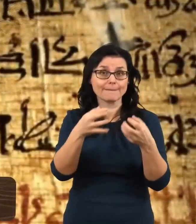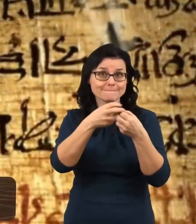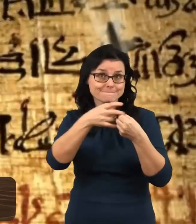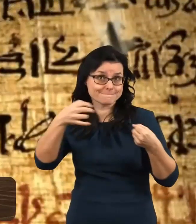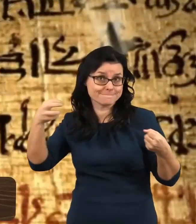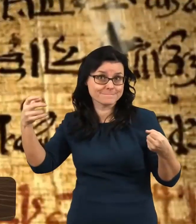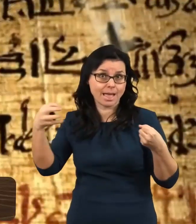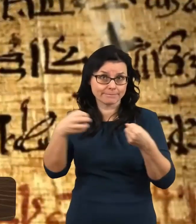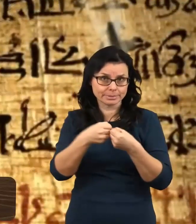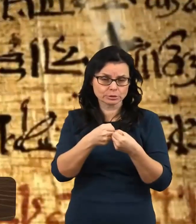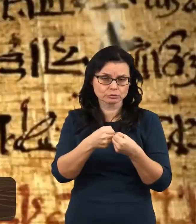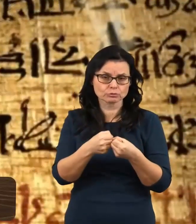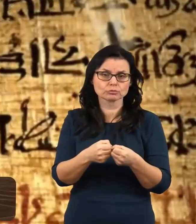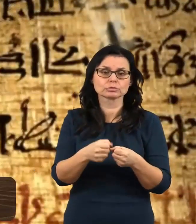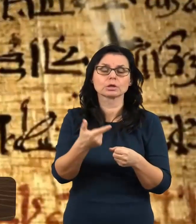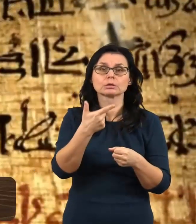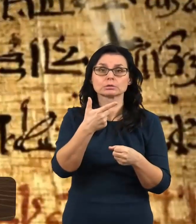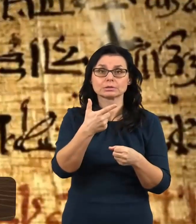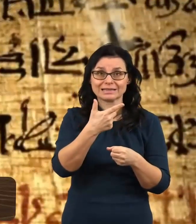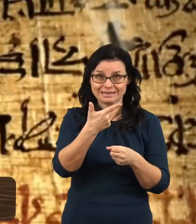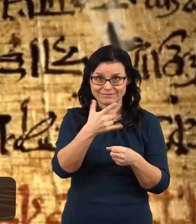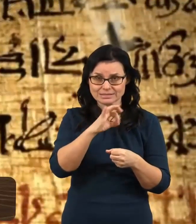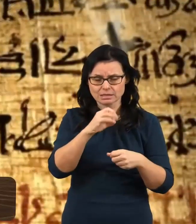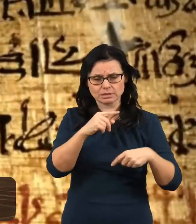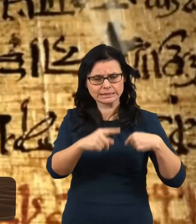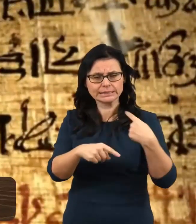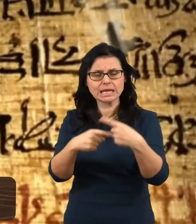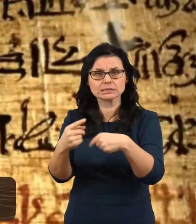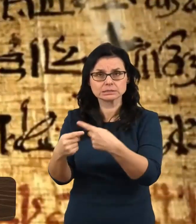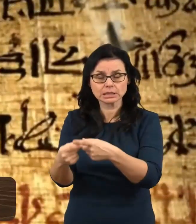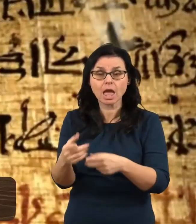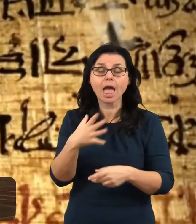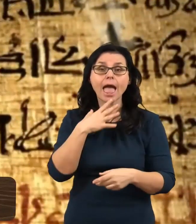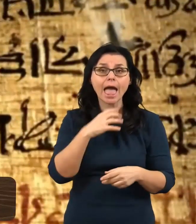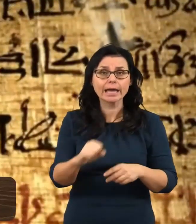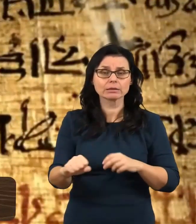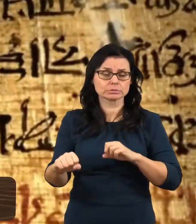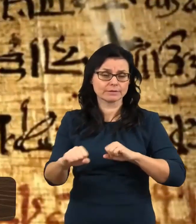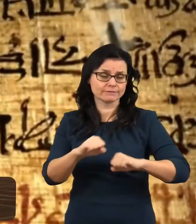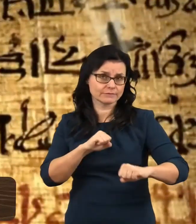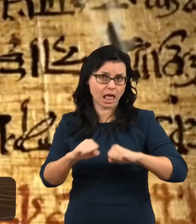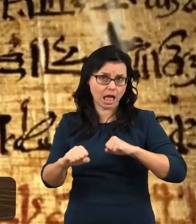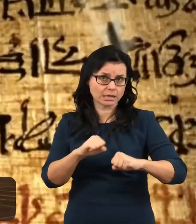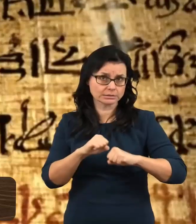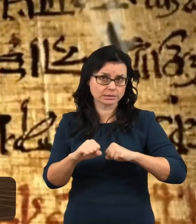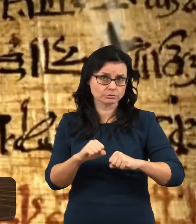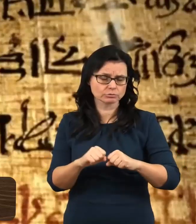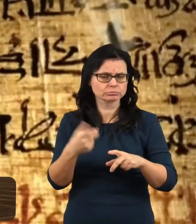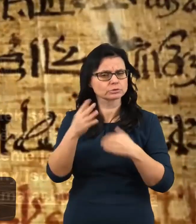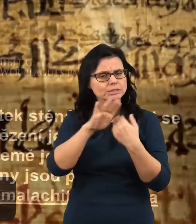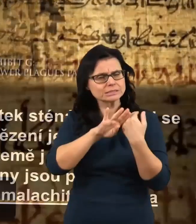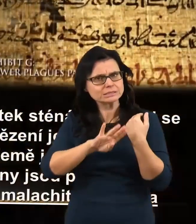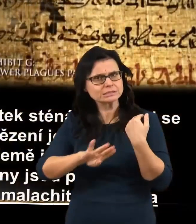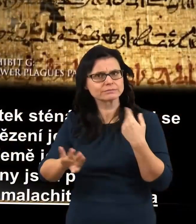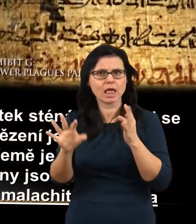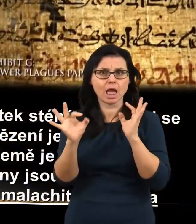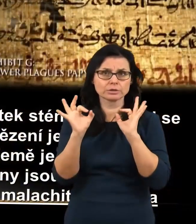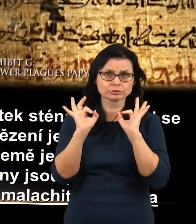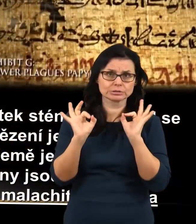z 20. dynastie egipských panovníků. A co je zvláštní,